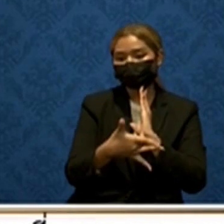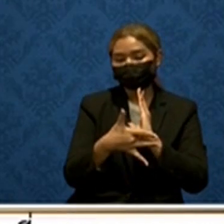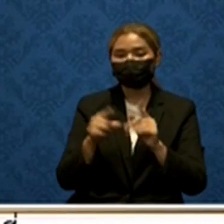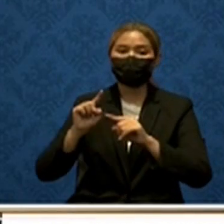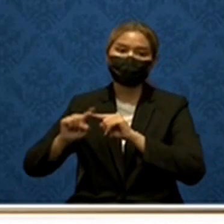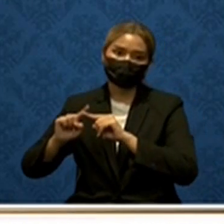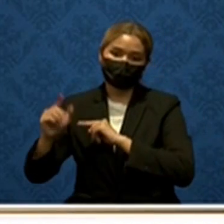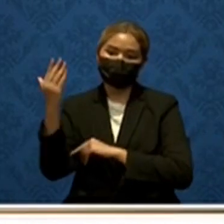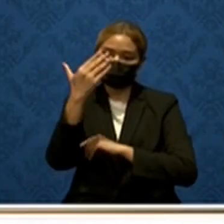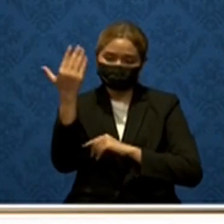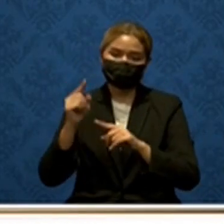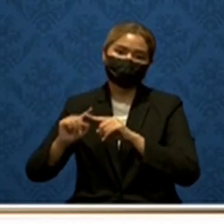ศ